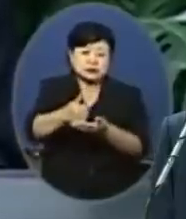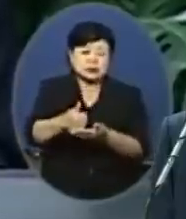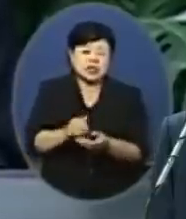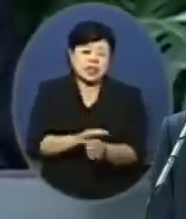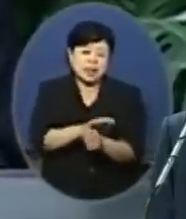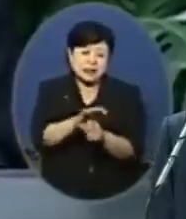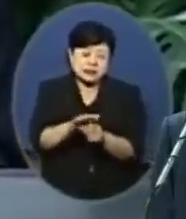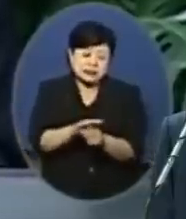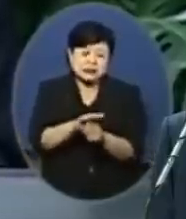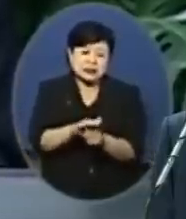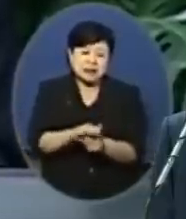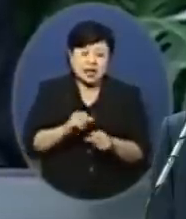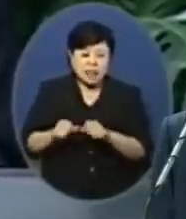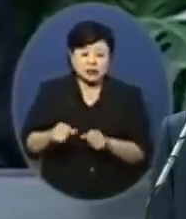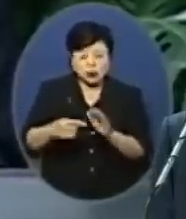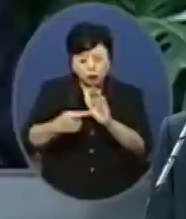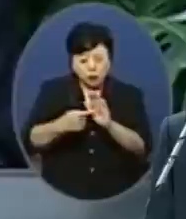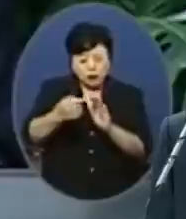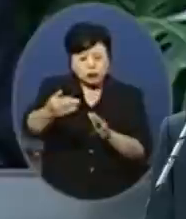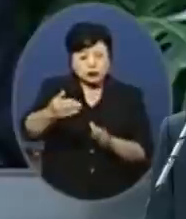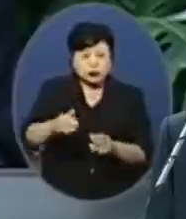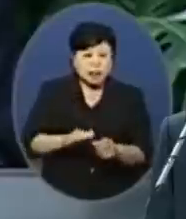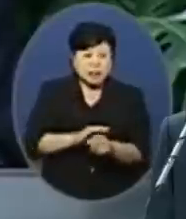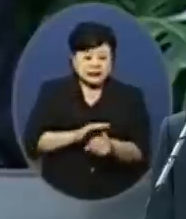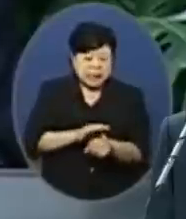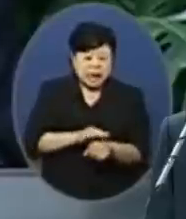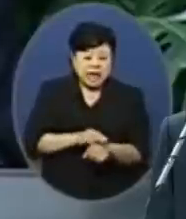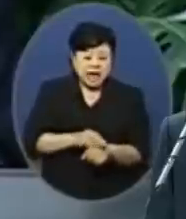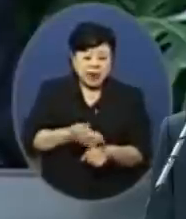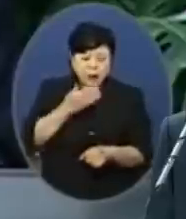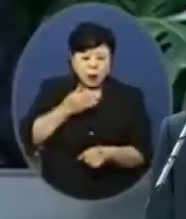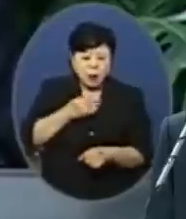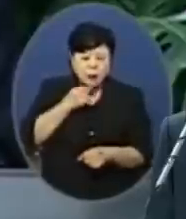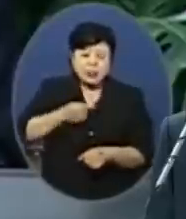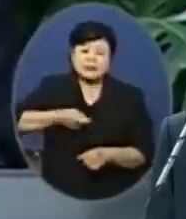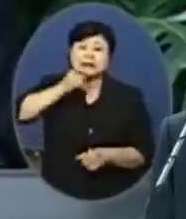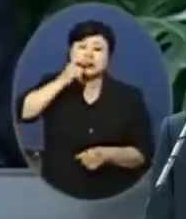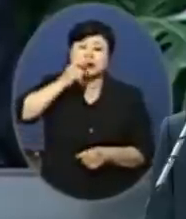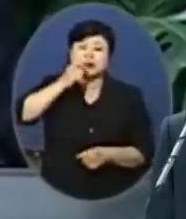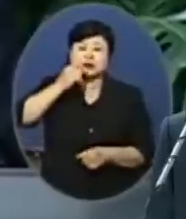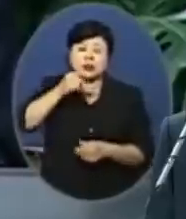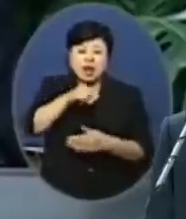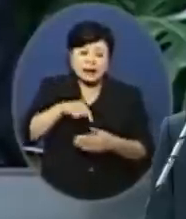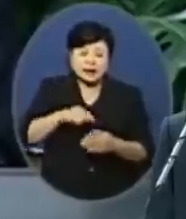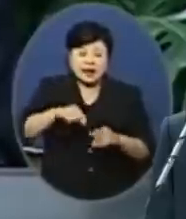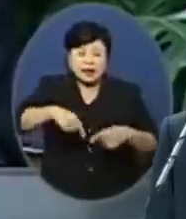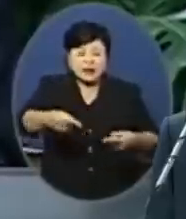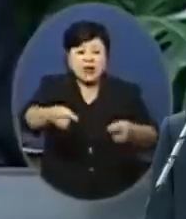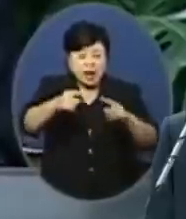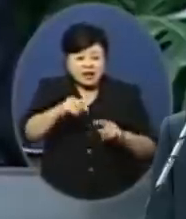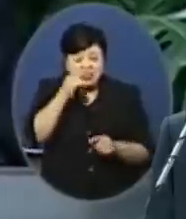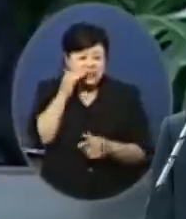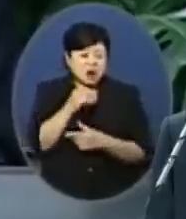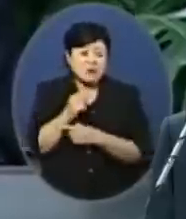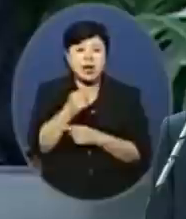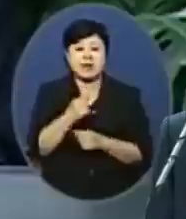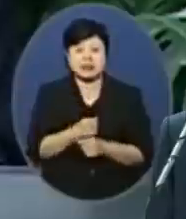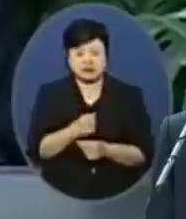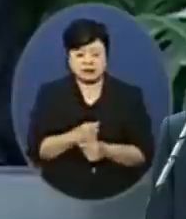사랑은 행동으로 보여주는 것이다. 내 살을 먹고 내 피를 마셔라. 내가 너 안에, 너가 내 안에 있으면 열매를